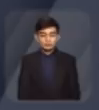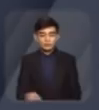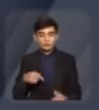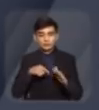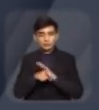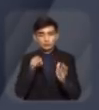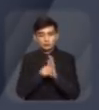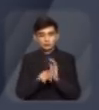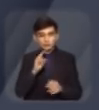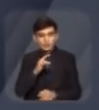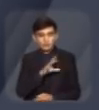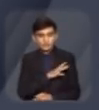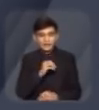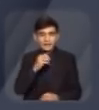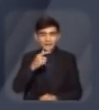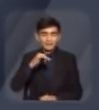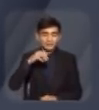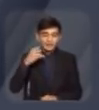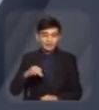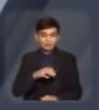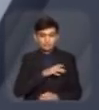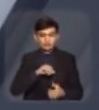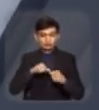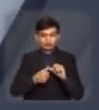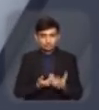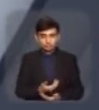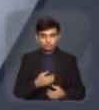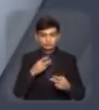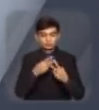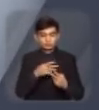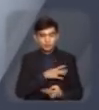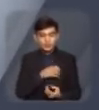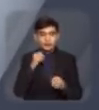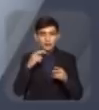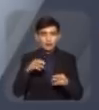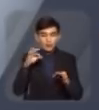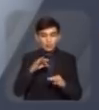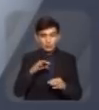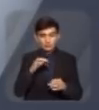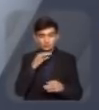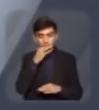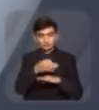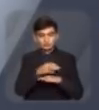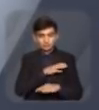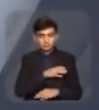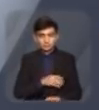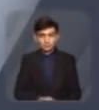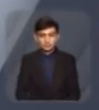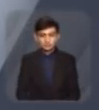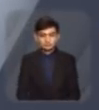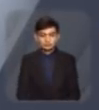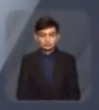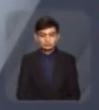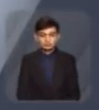Приговор убийцы ребенка. Гентая Сапыжанова осудили на пожизненное. Как он отреагировал на вердикт? Я клянусь Аллахом, вы